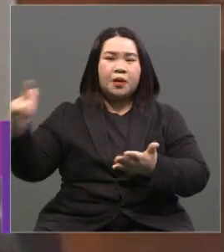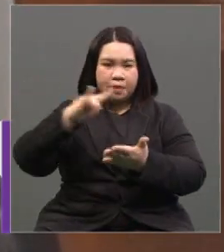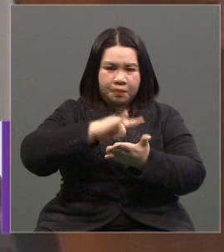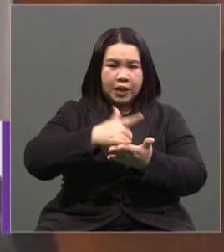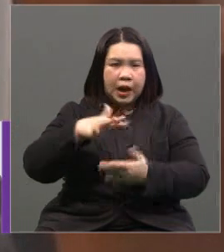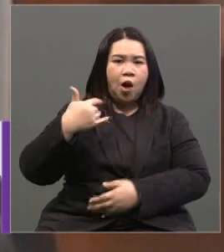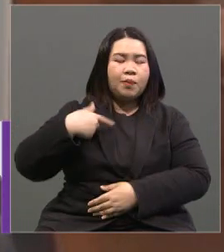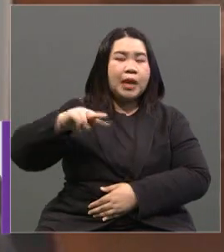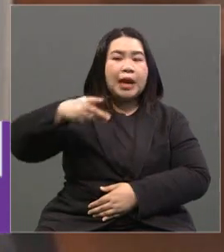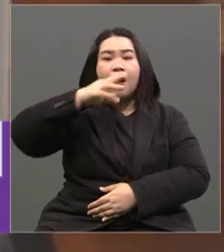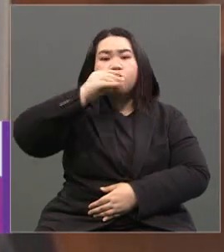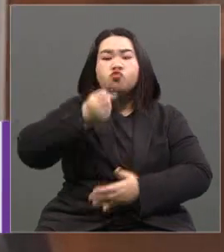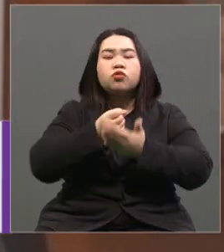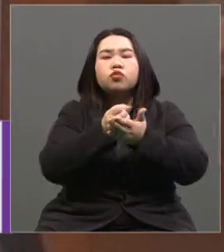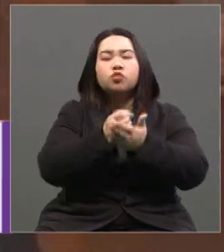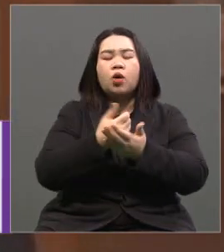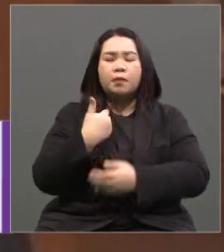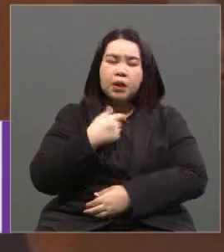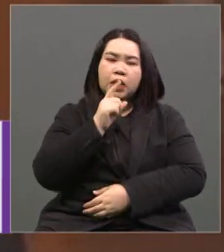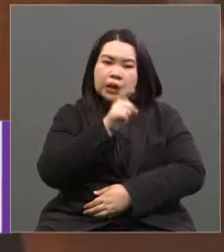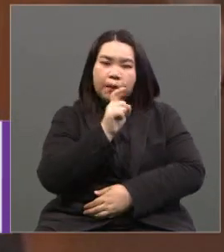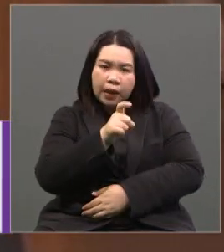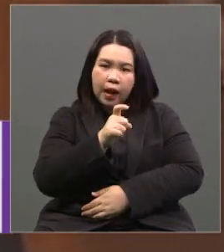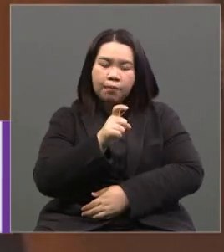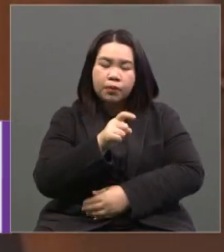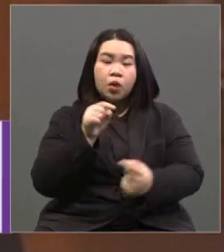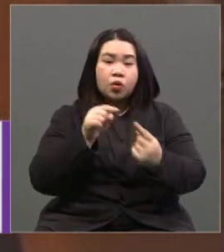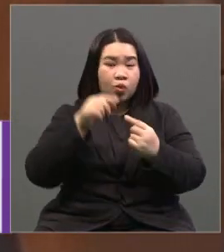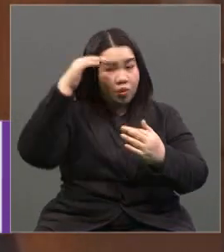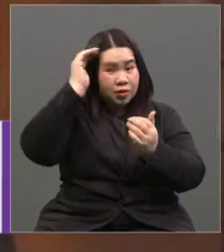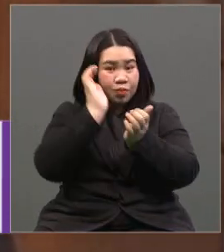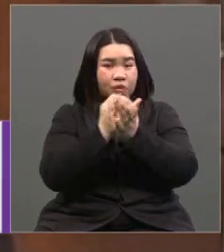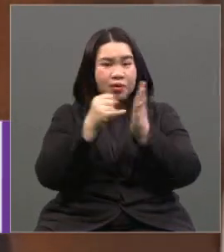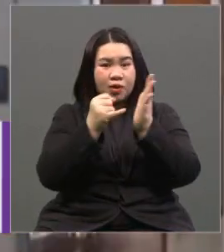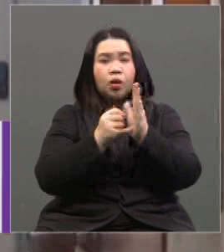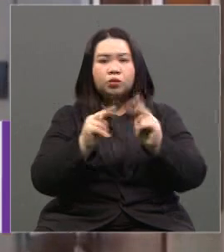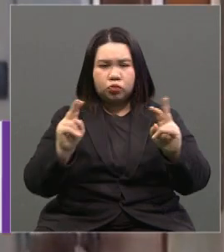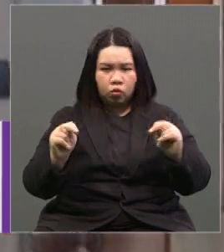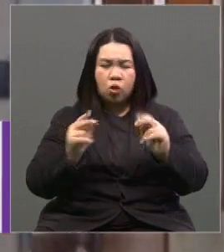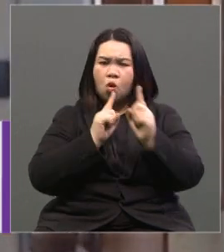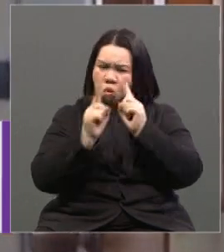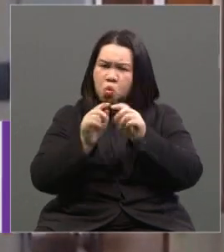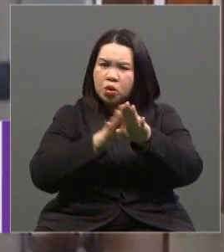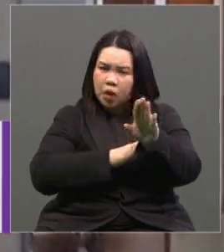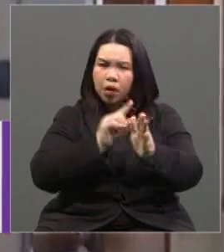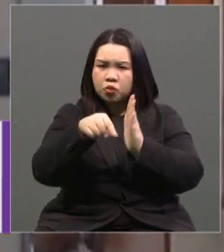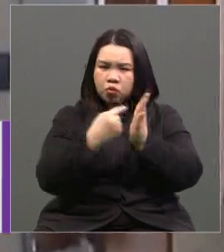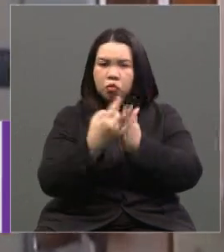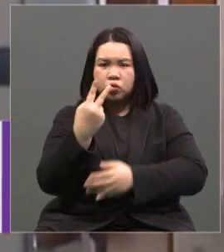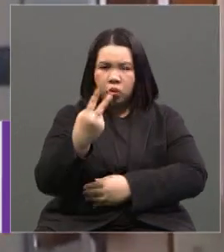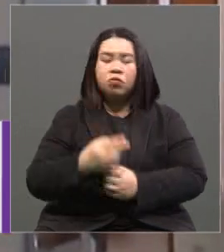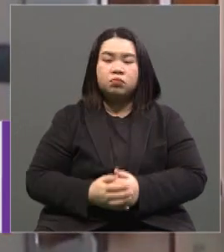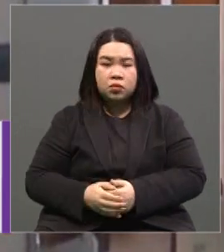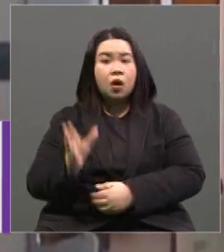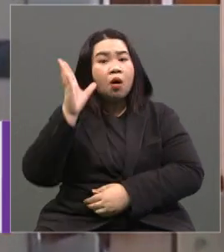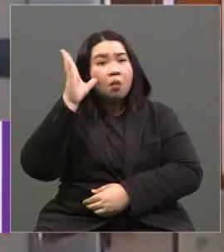ล่ามเข้ามาพบกับพนักงานสอบสวนสภบางแม่นางจังหวัดนนทบุรีอ่ะใช้เวลานานกว่า 2ชั่วโมงค่ะคือพ่อ